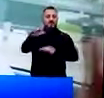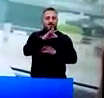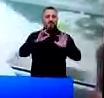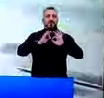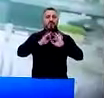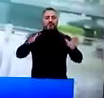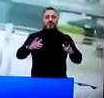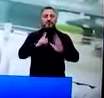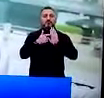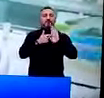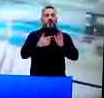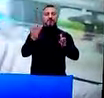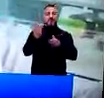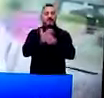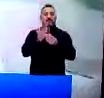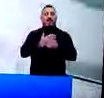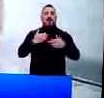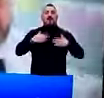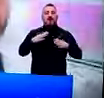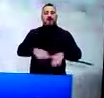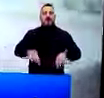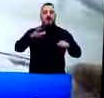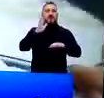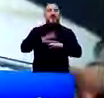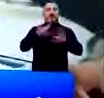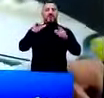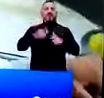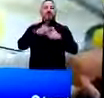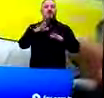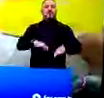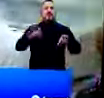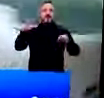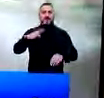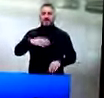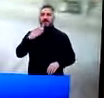çözümleri 4 seneden beri uğraşıyorum. Yapılmış projelerim de var.